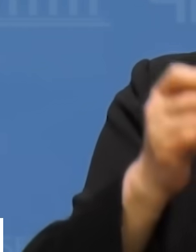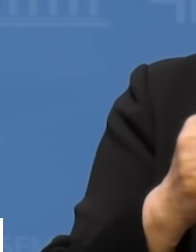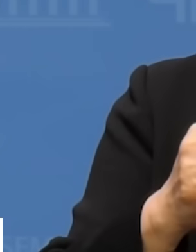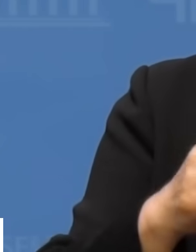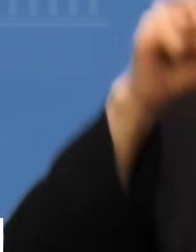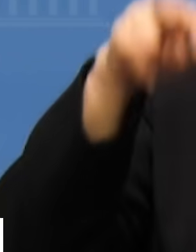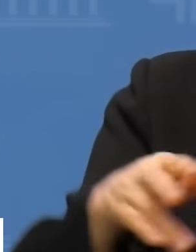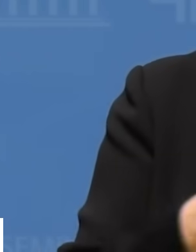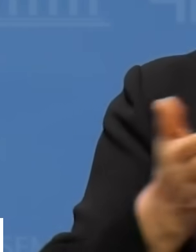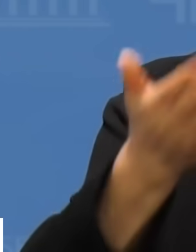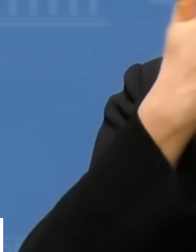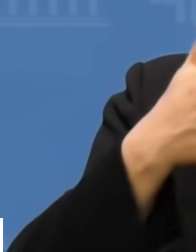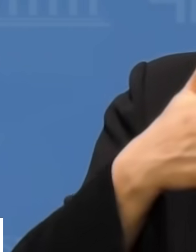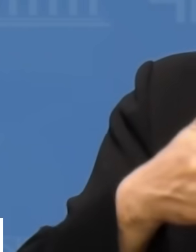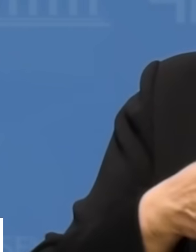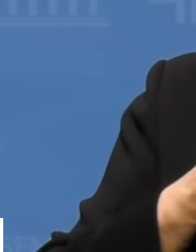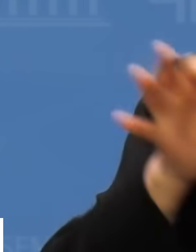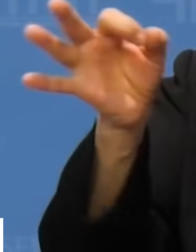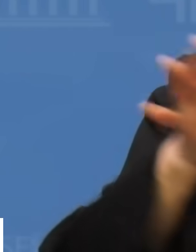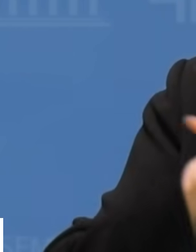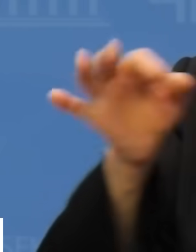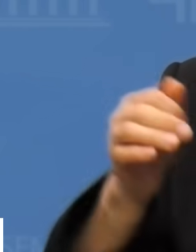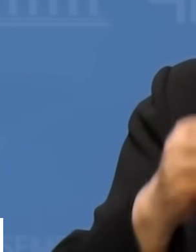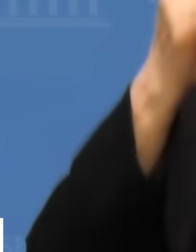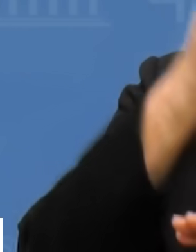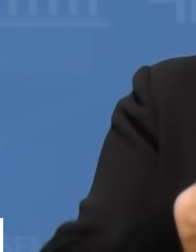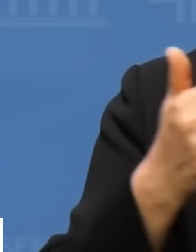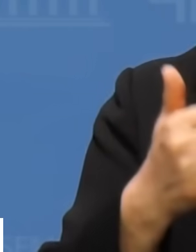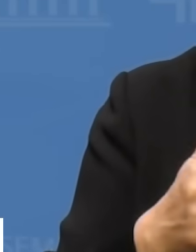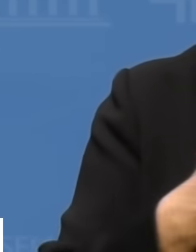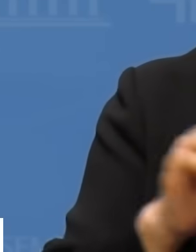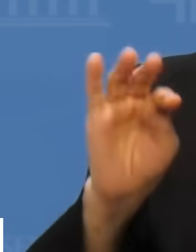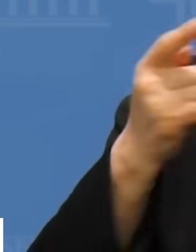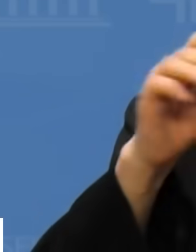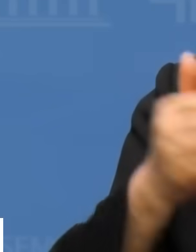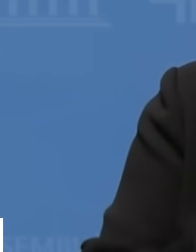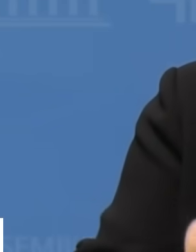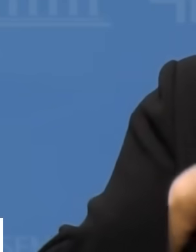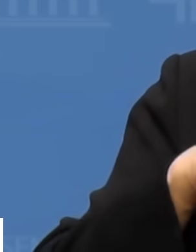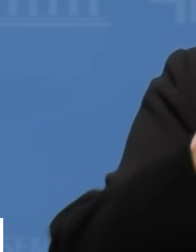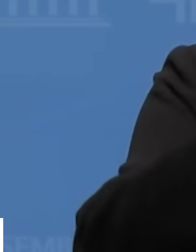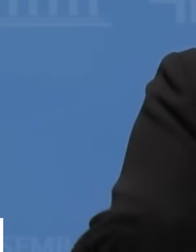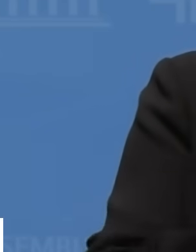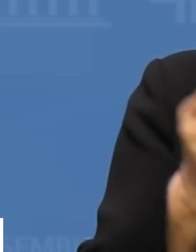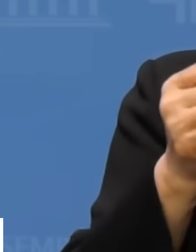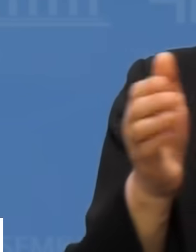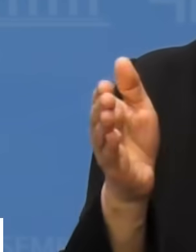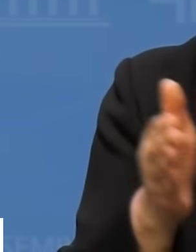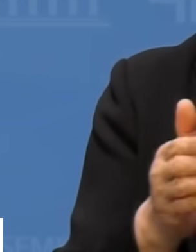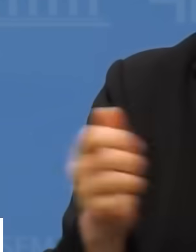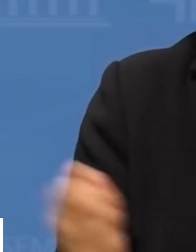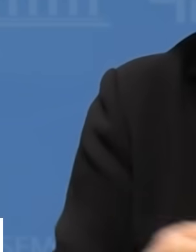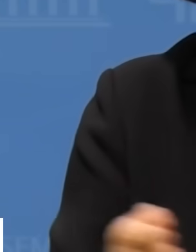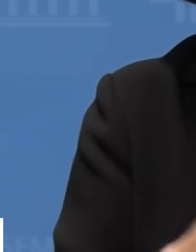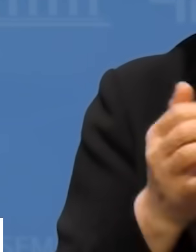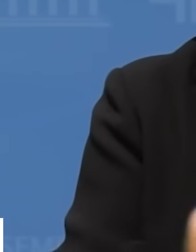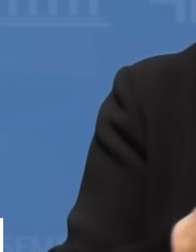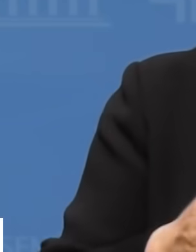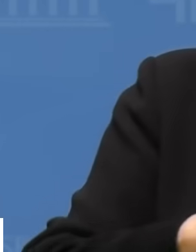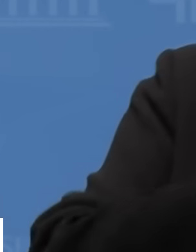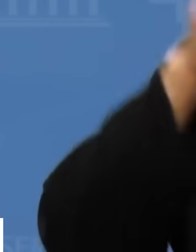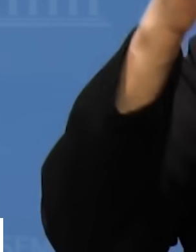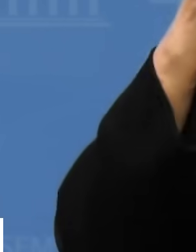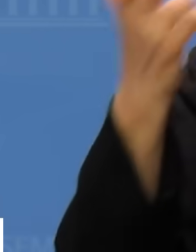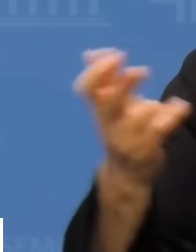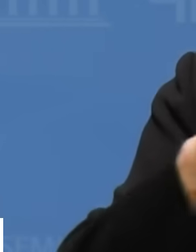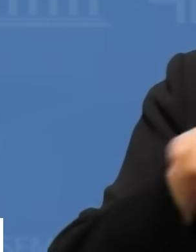아들입니다. 번동에서 걸음마를 배웠고 수유리 작은 골목에서 팽이를 치고 북한산